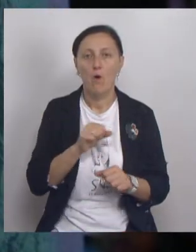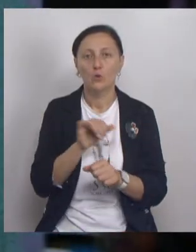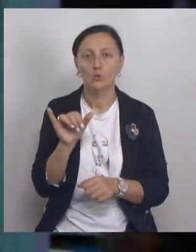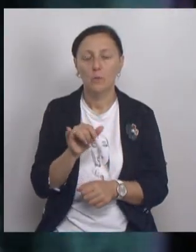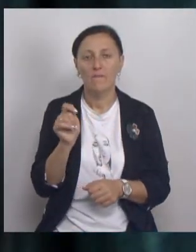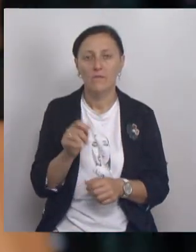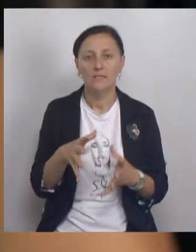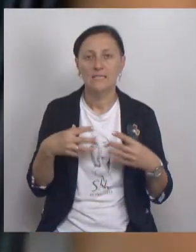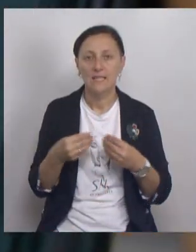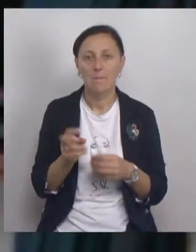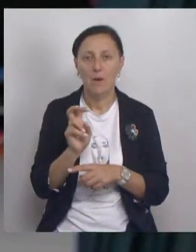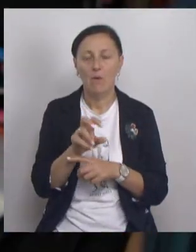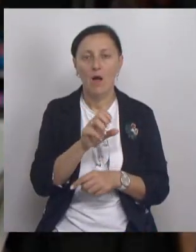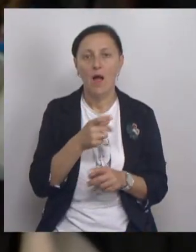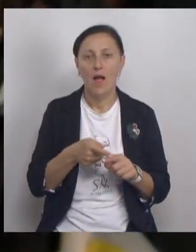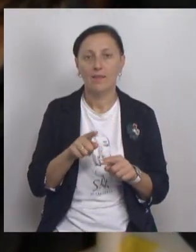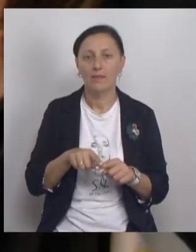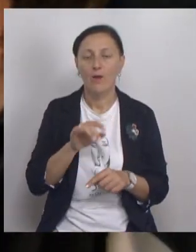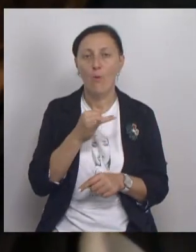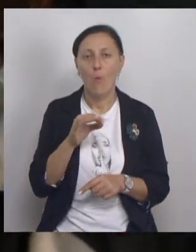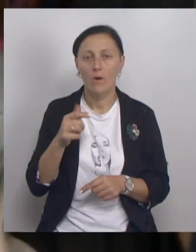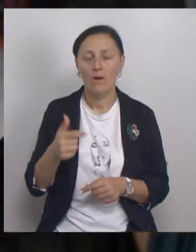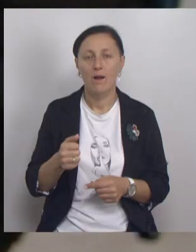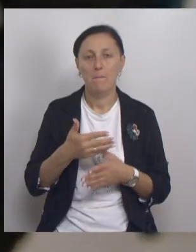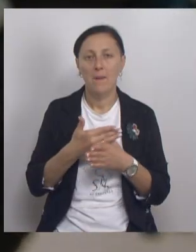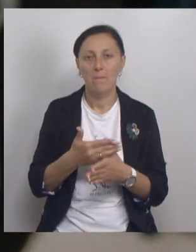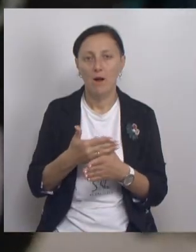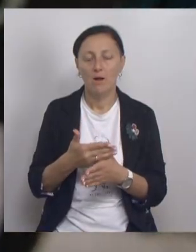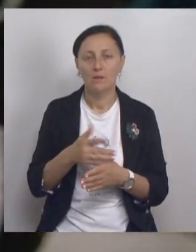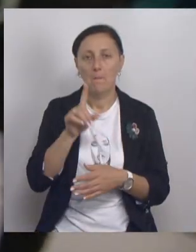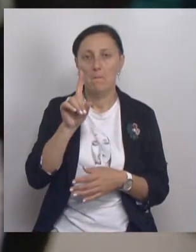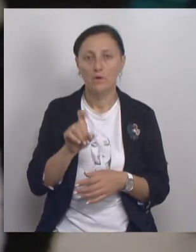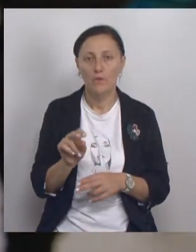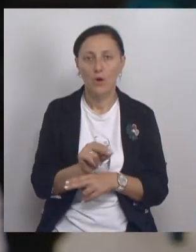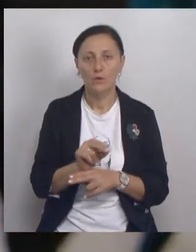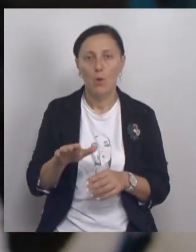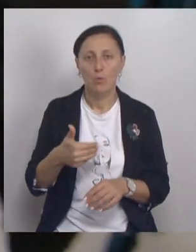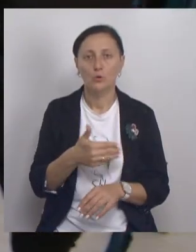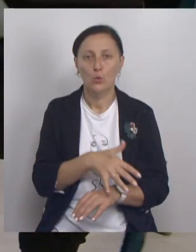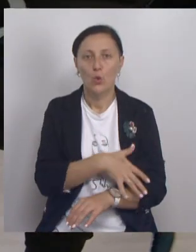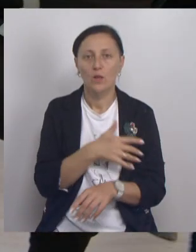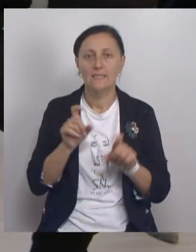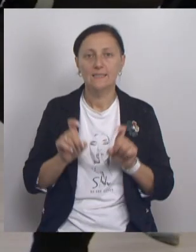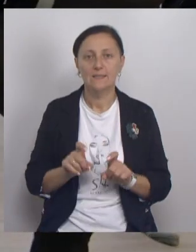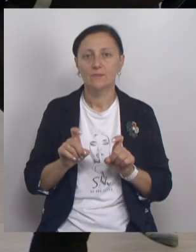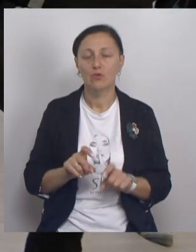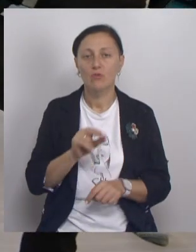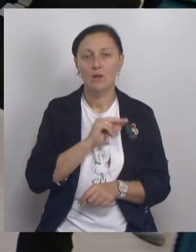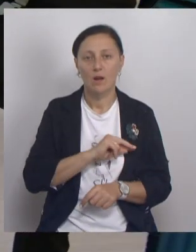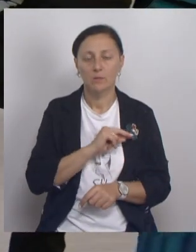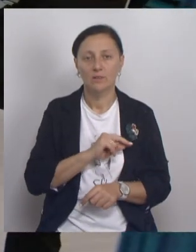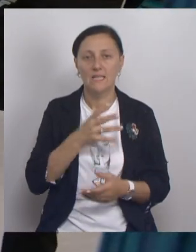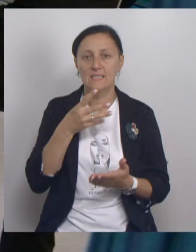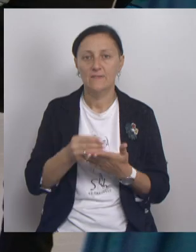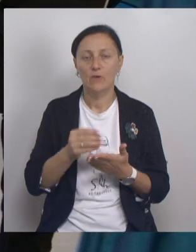целыми семьями. Аэро-йога подходит всем, особенно помогает разгрузить позвоночник после долгой сидячей работы. В своей группе в